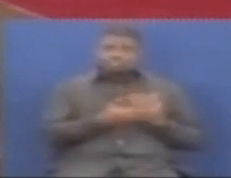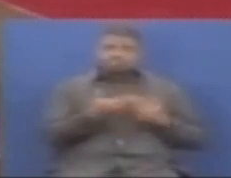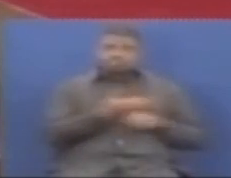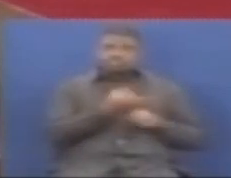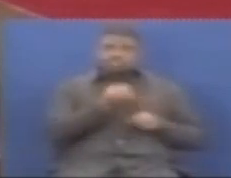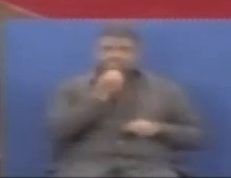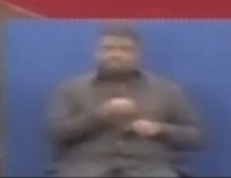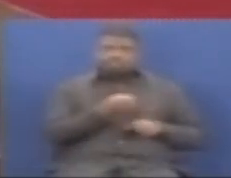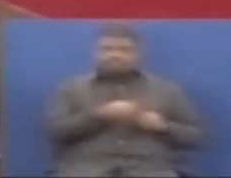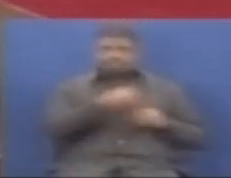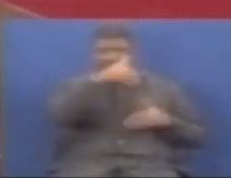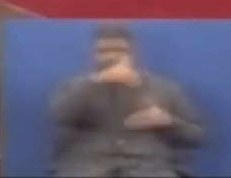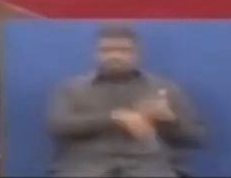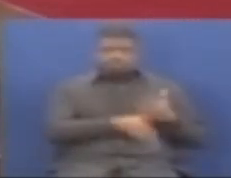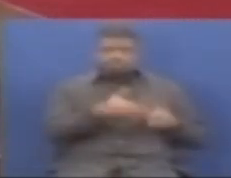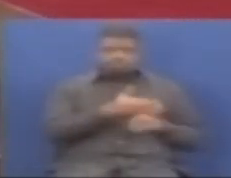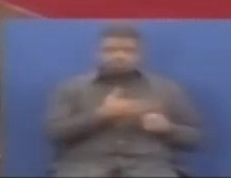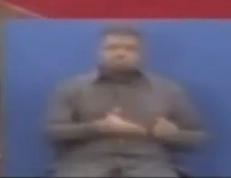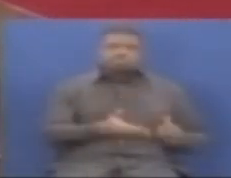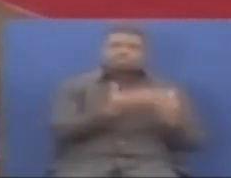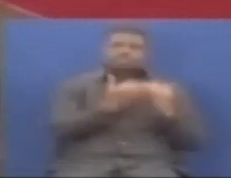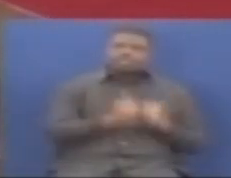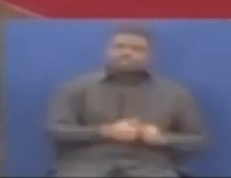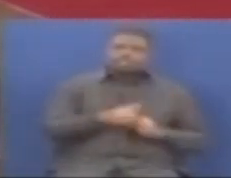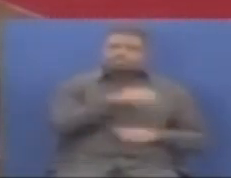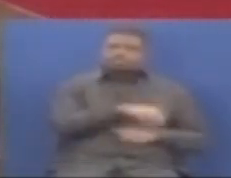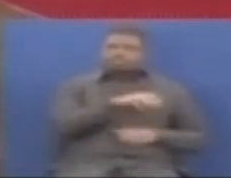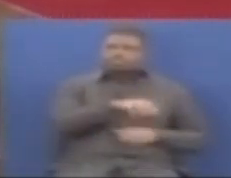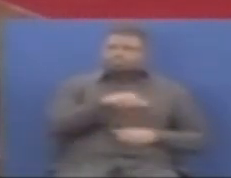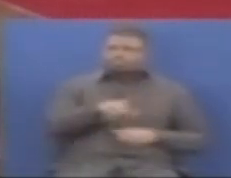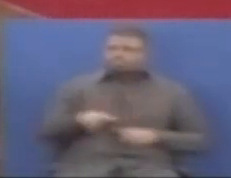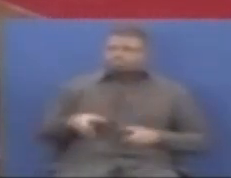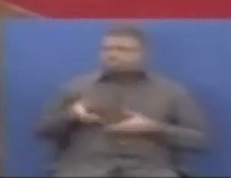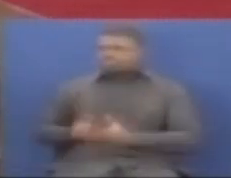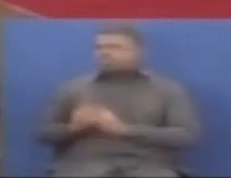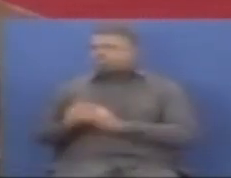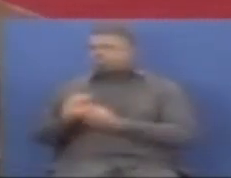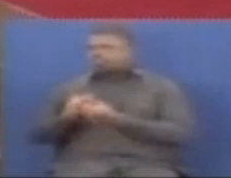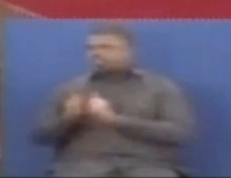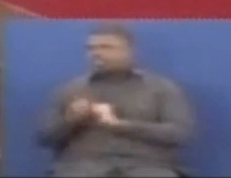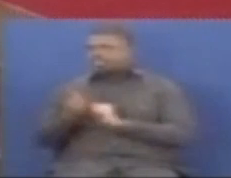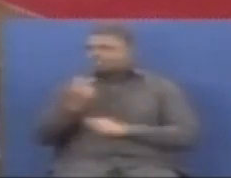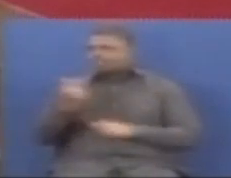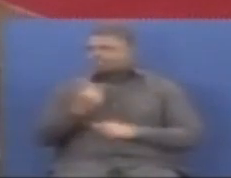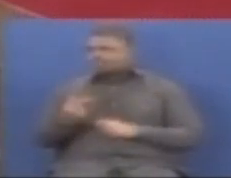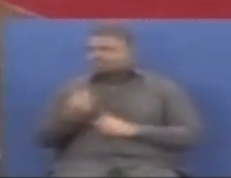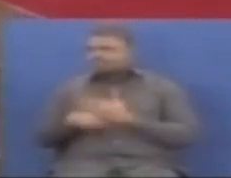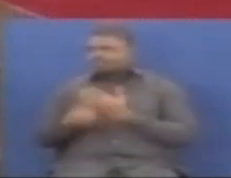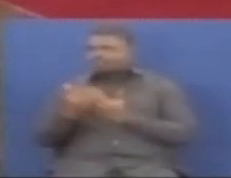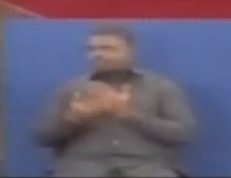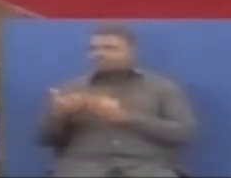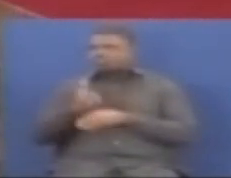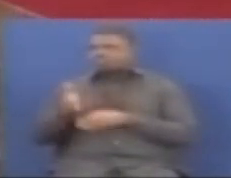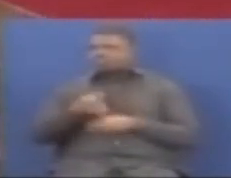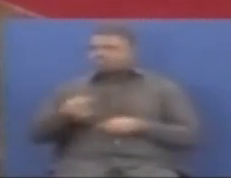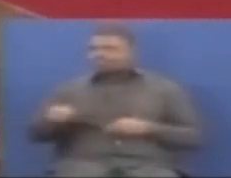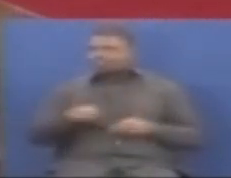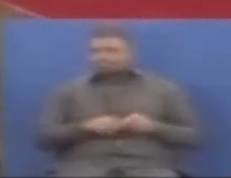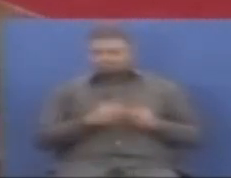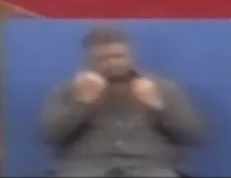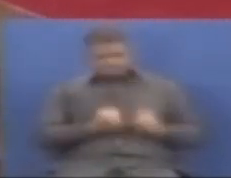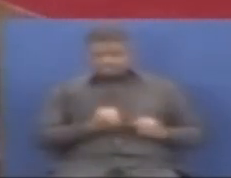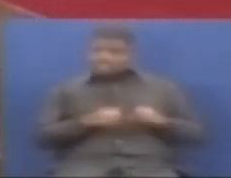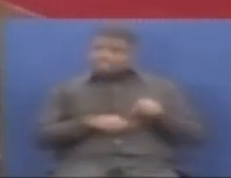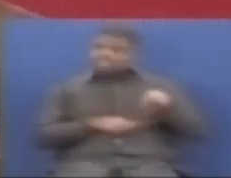mpya. Kwa hiyo niwahakikishie wananchi wa Mtama, wananchi wa Mtwara, wananchi wa Lindi na Watanzania kwa ujumla kwamba tunakuja kufanya maboresho makubwa barabara